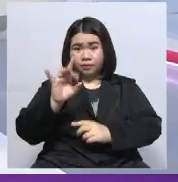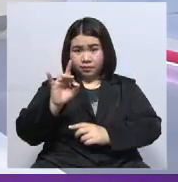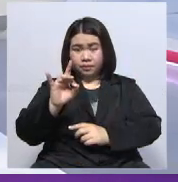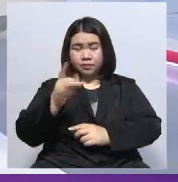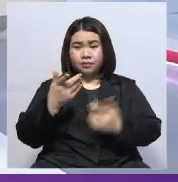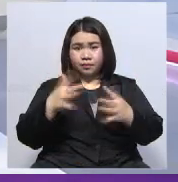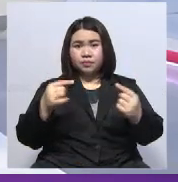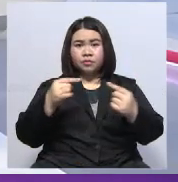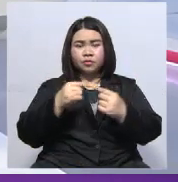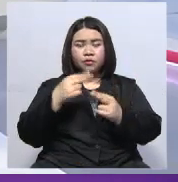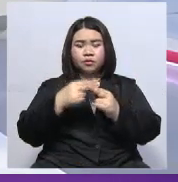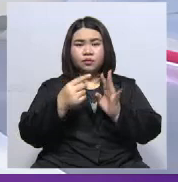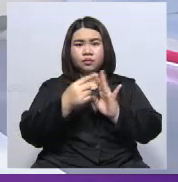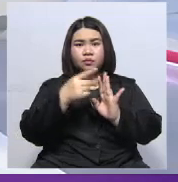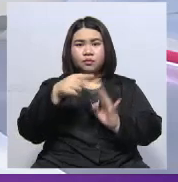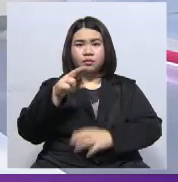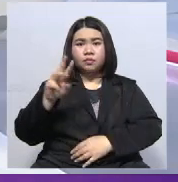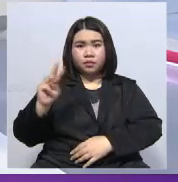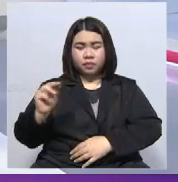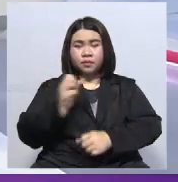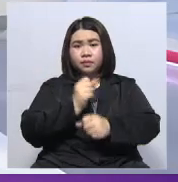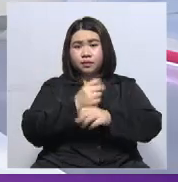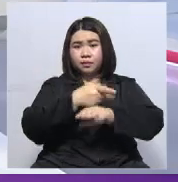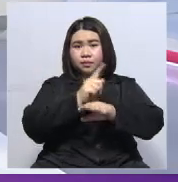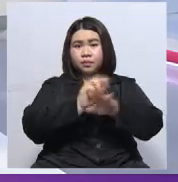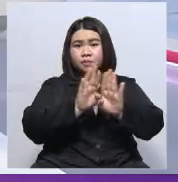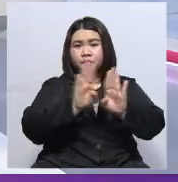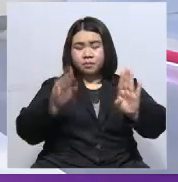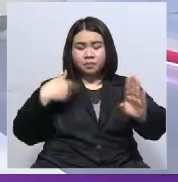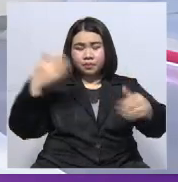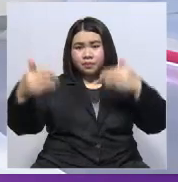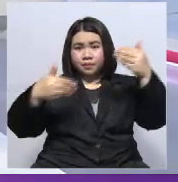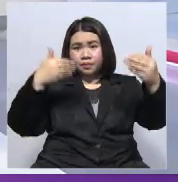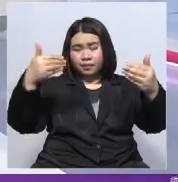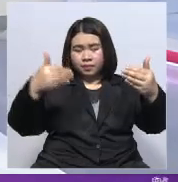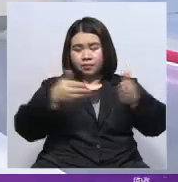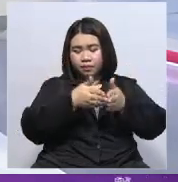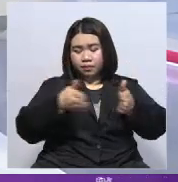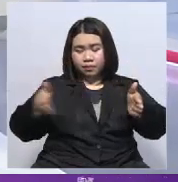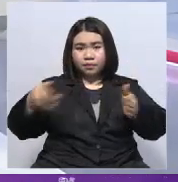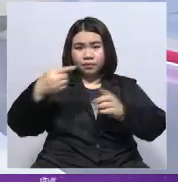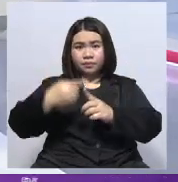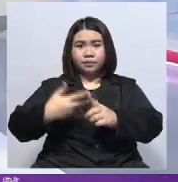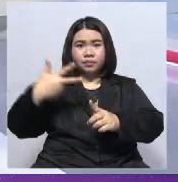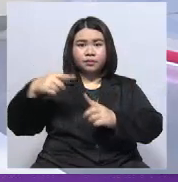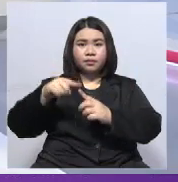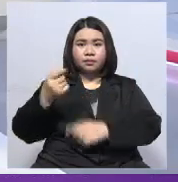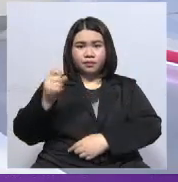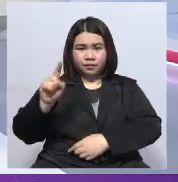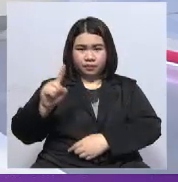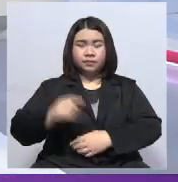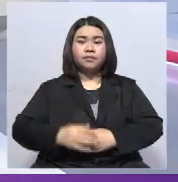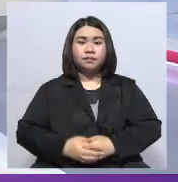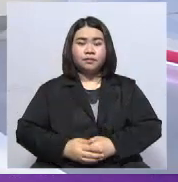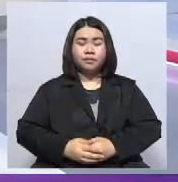านะคะโดยพลเอกเปรมตินสุรานนท์ด้วยนะคะซึ่งบรรยากาศก็คึกคักเป็นอย่างมากซึ่งจะจัดจนถึงวันที่11มีนาคมที่จะถึ